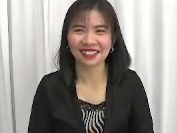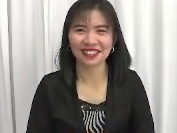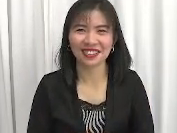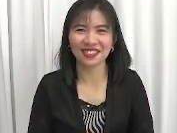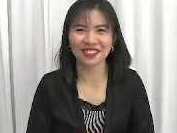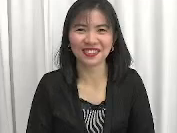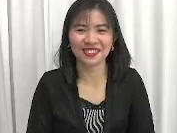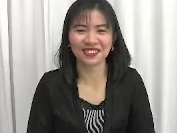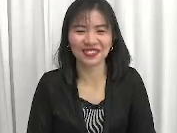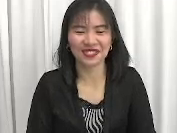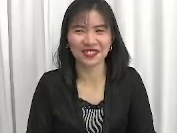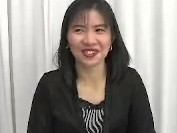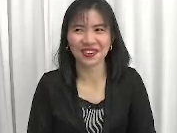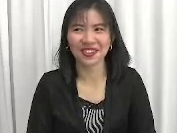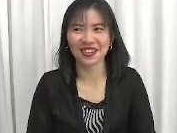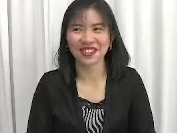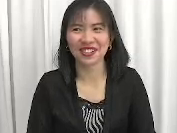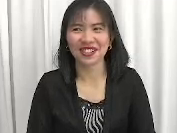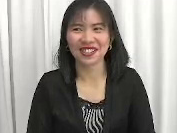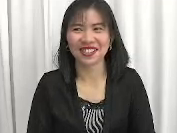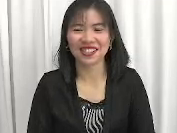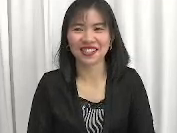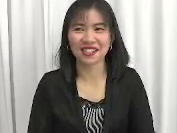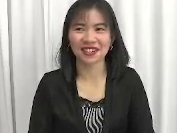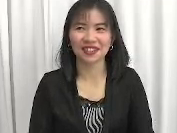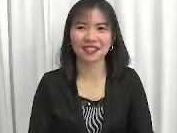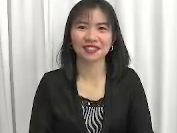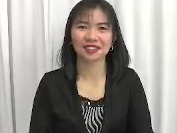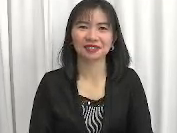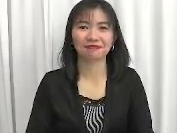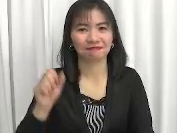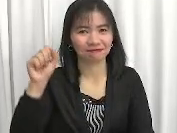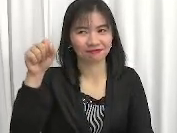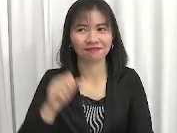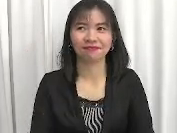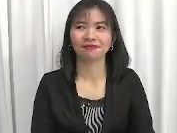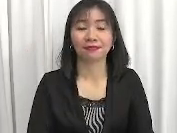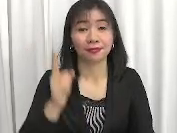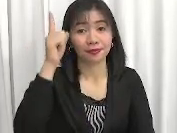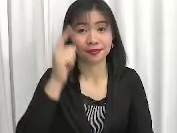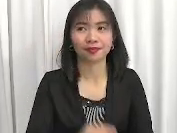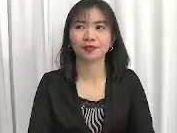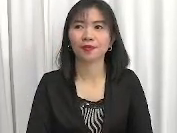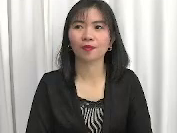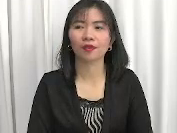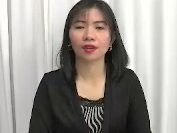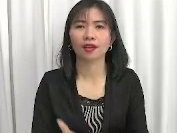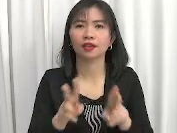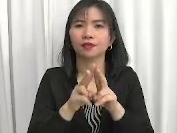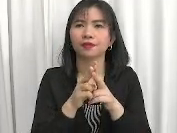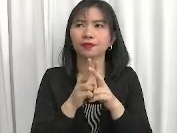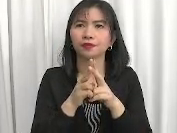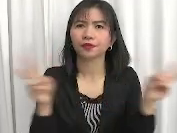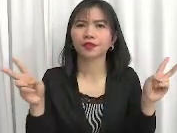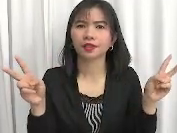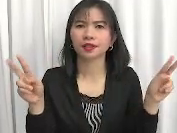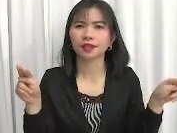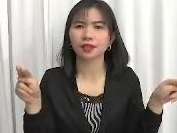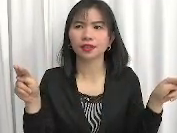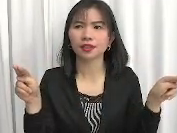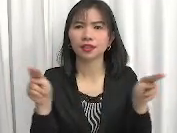Aguinaldo. Tagakawit. Opo, medyo kompo talaga. Natural po sa akin ang